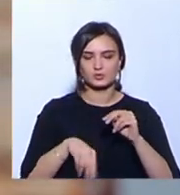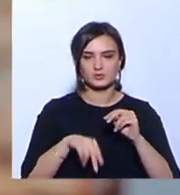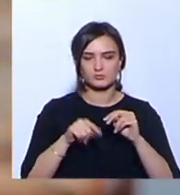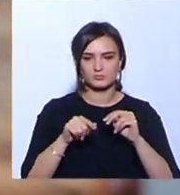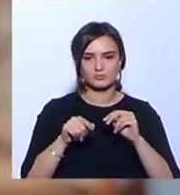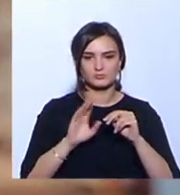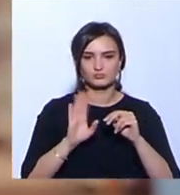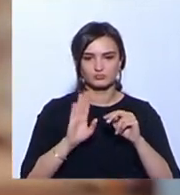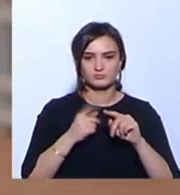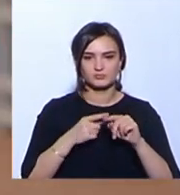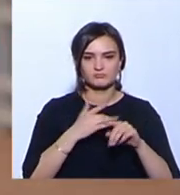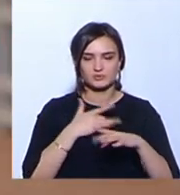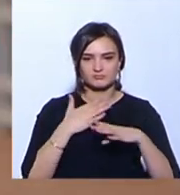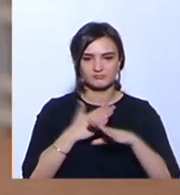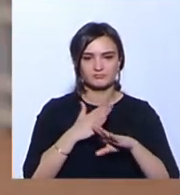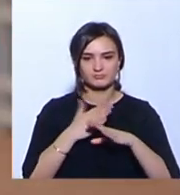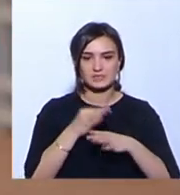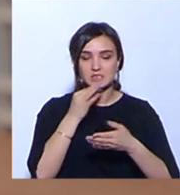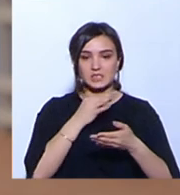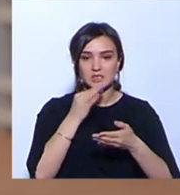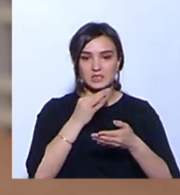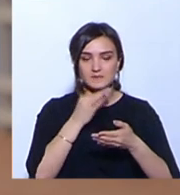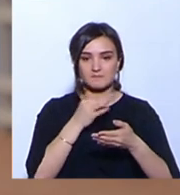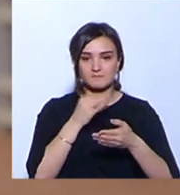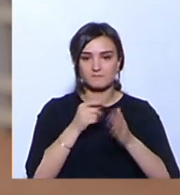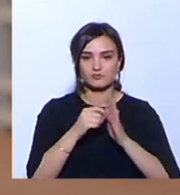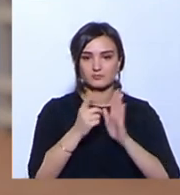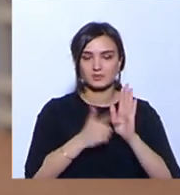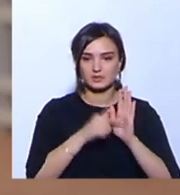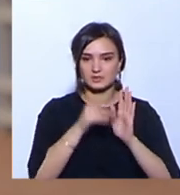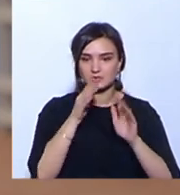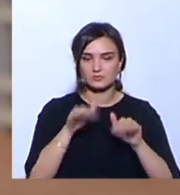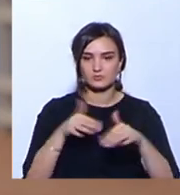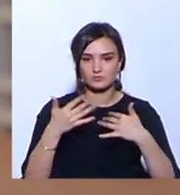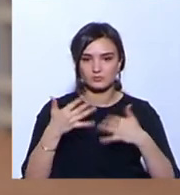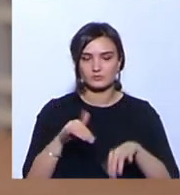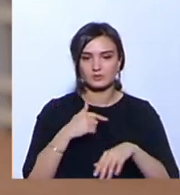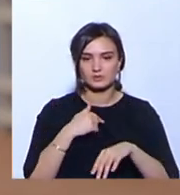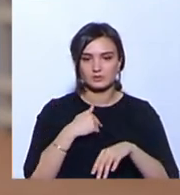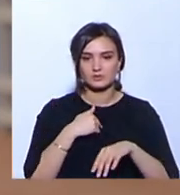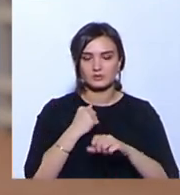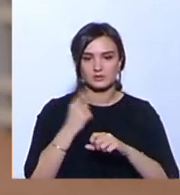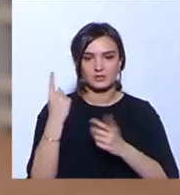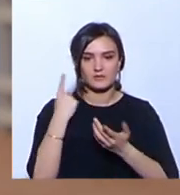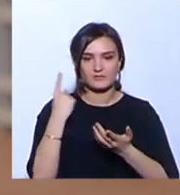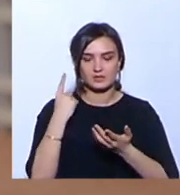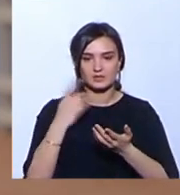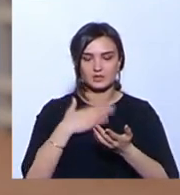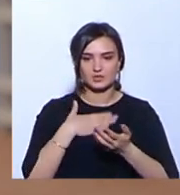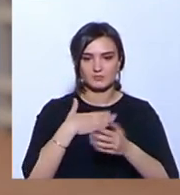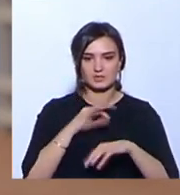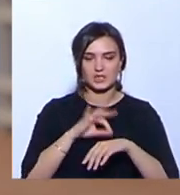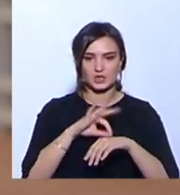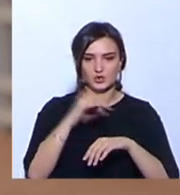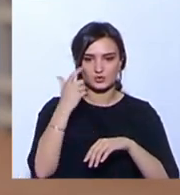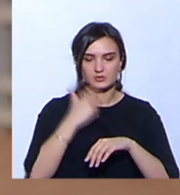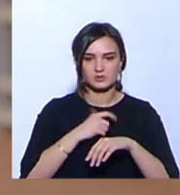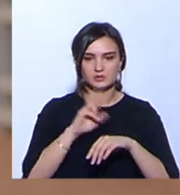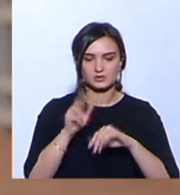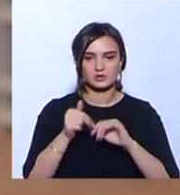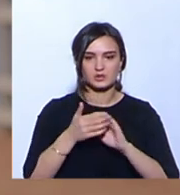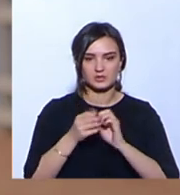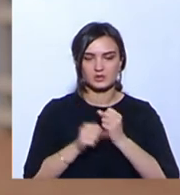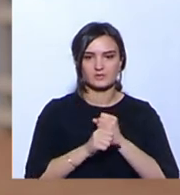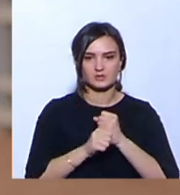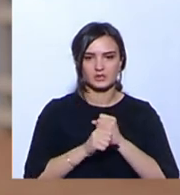დიდი მედგაცრუებით. სანამ არ გავხდი 17 წლის, ზუსტად ჩემს დაავადების დროს გავიგე ჩემი დიაგნოზი და გავიგე,